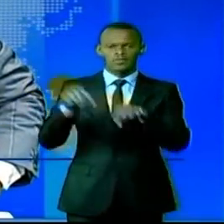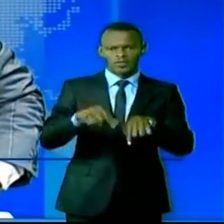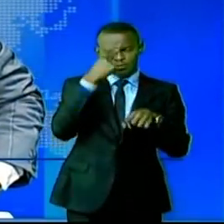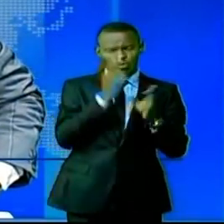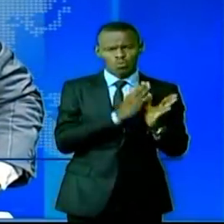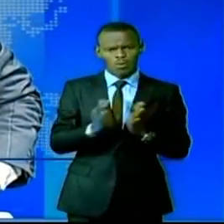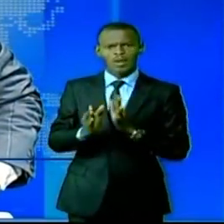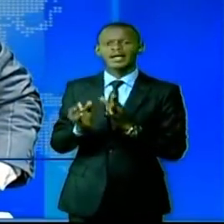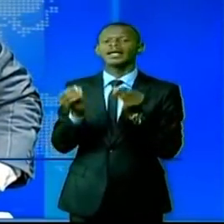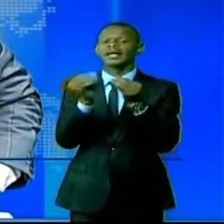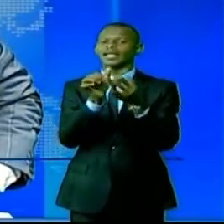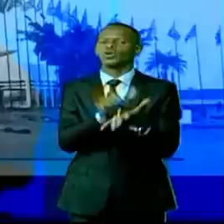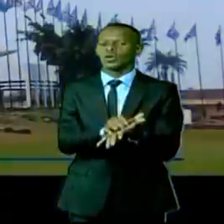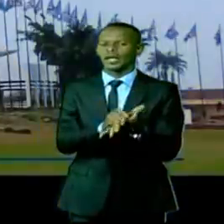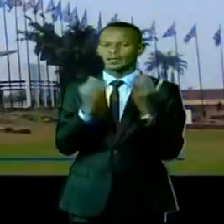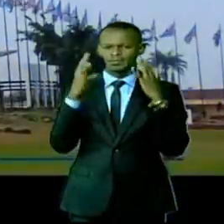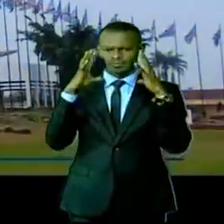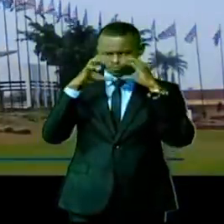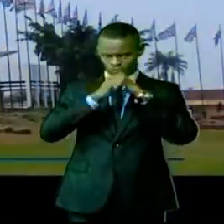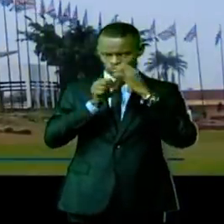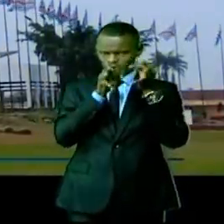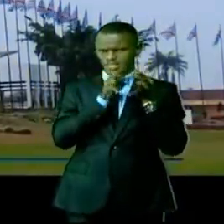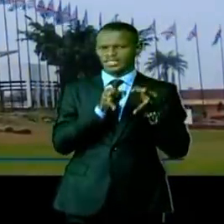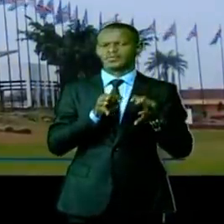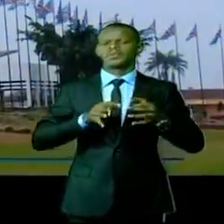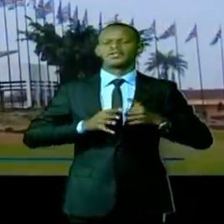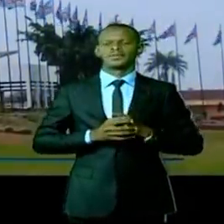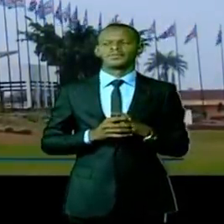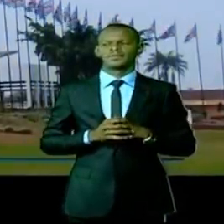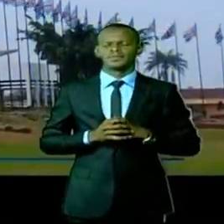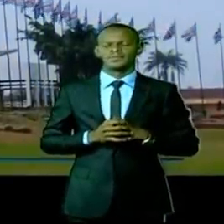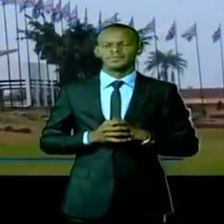Pierre Kibambe Somoïssa.